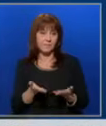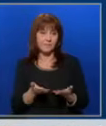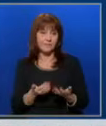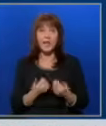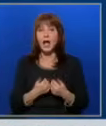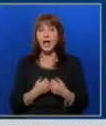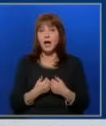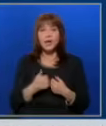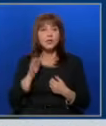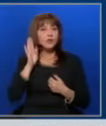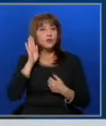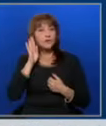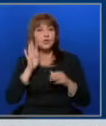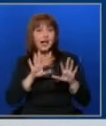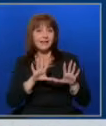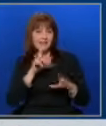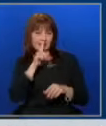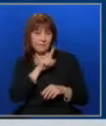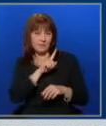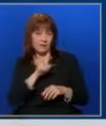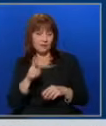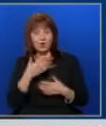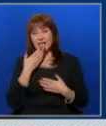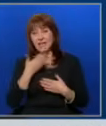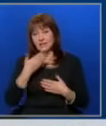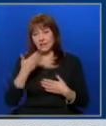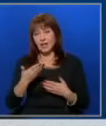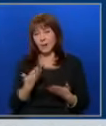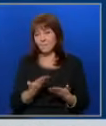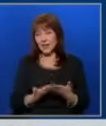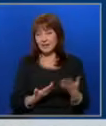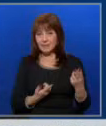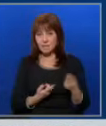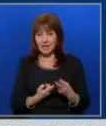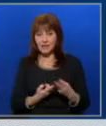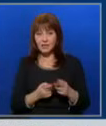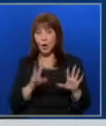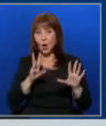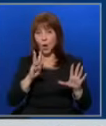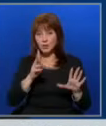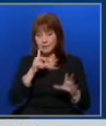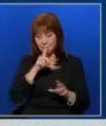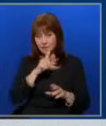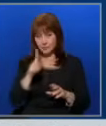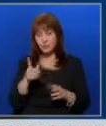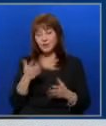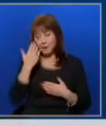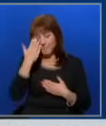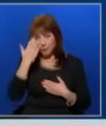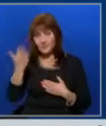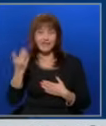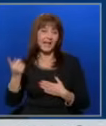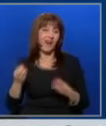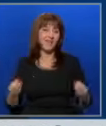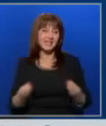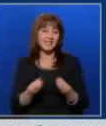Аз слушах 10 минути неговото всъщност изявление пред медиите, което беше, от които 8 минути бяха посветени на Възраждане. От които